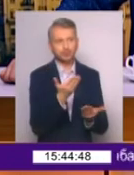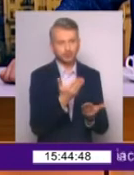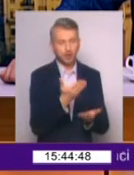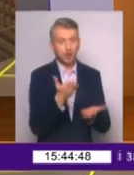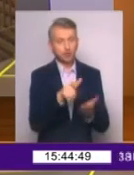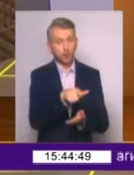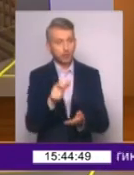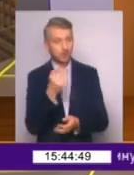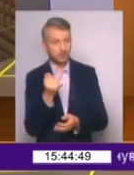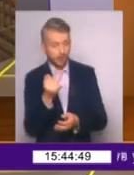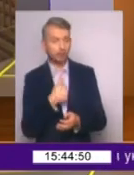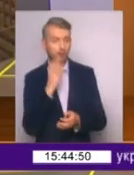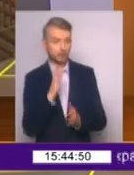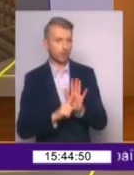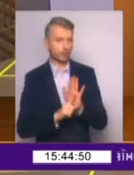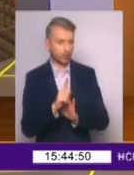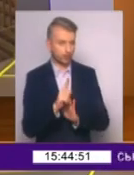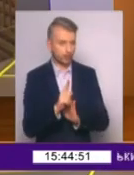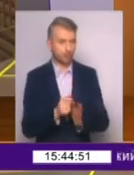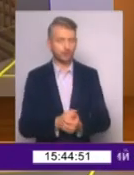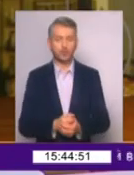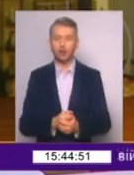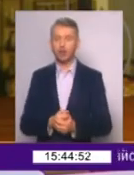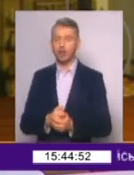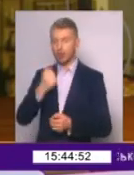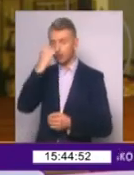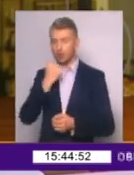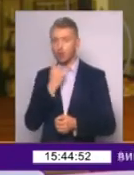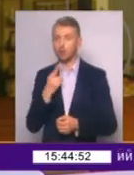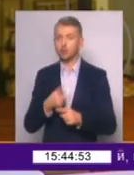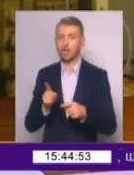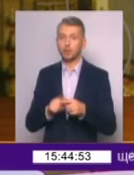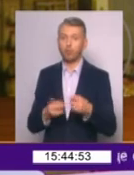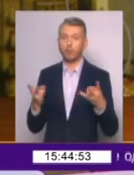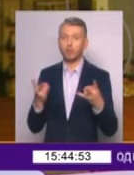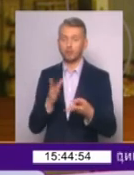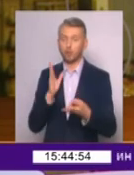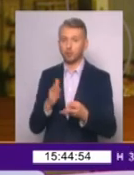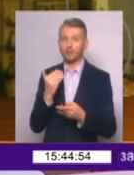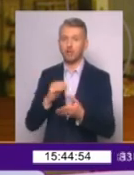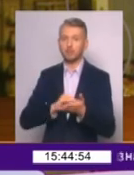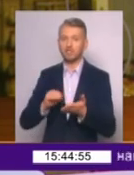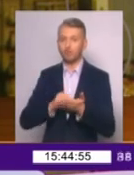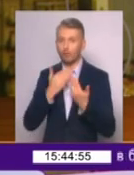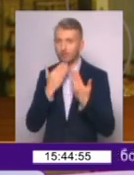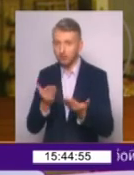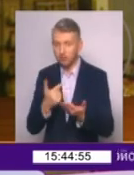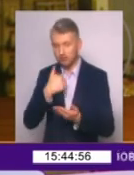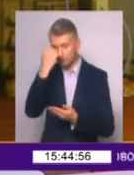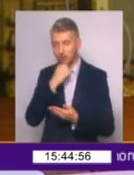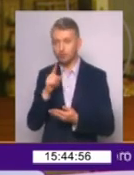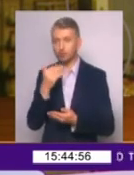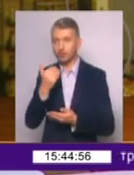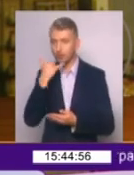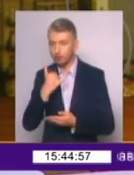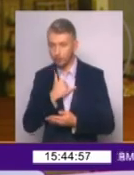це цікаво, то ми його розпочнемо. Так, дуже дякую. Ну і, звичайно, для цього потрібно буде обов'язково ваше письмове звернення. Я вам вдячна за те, що ви зателефонували.